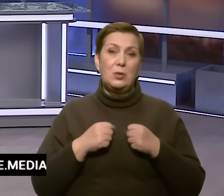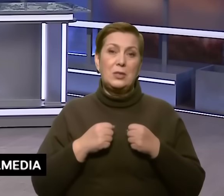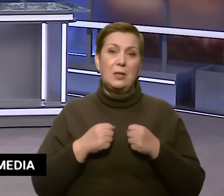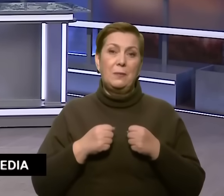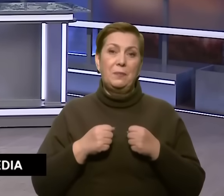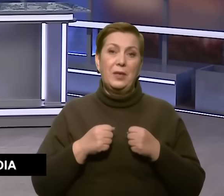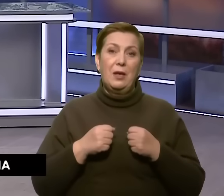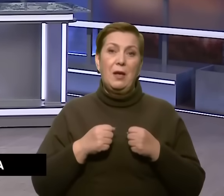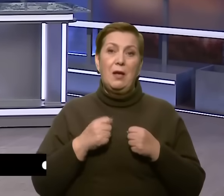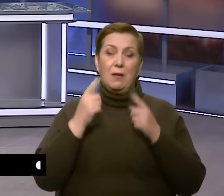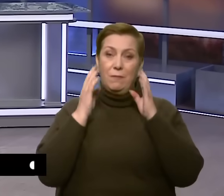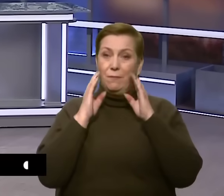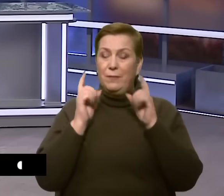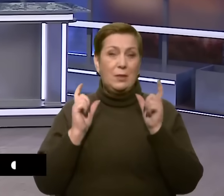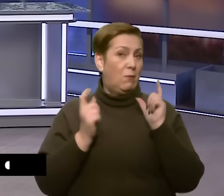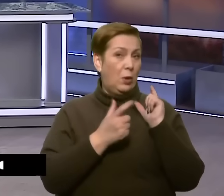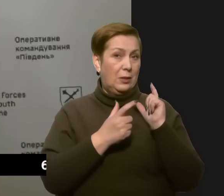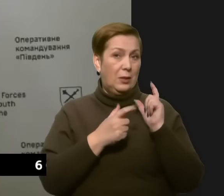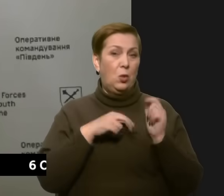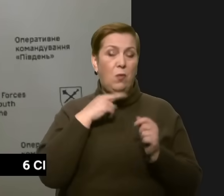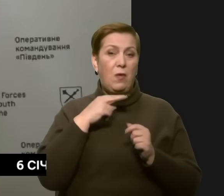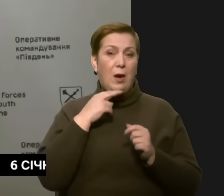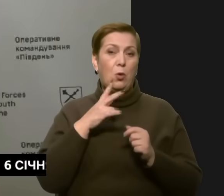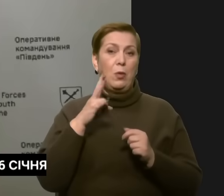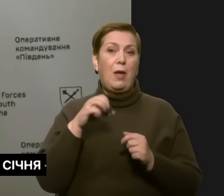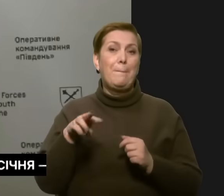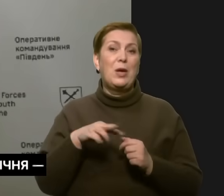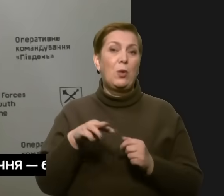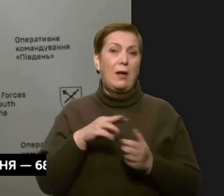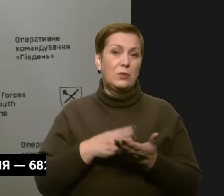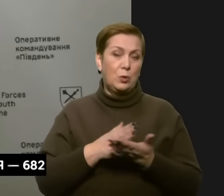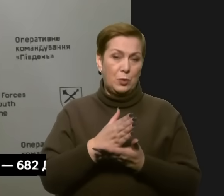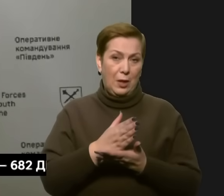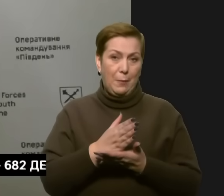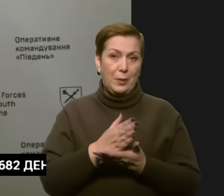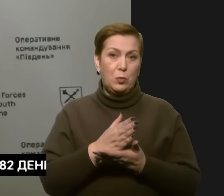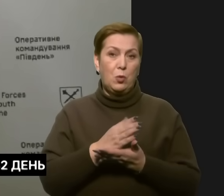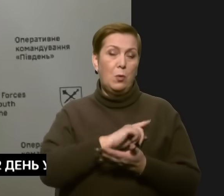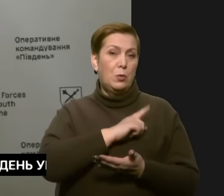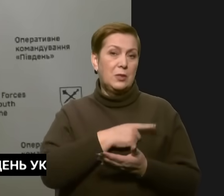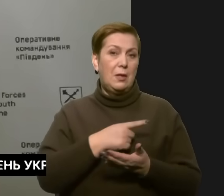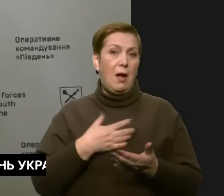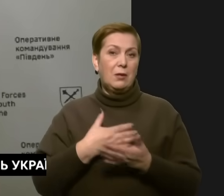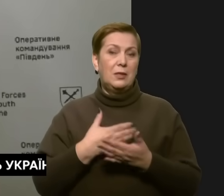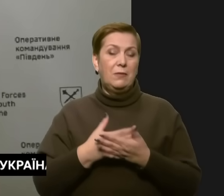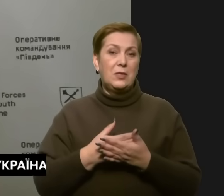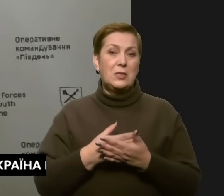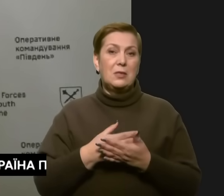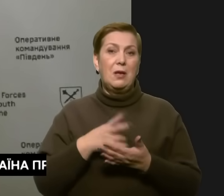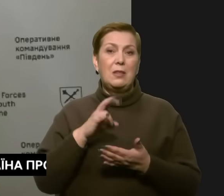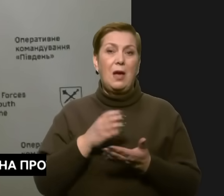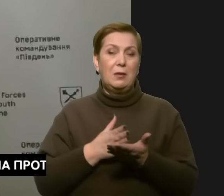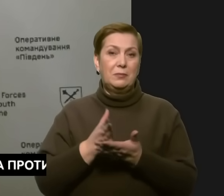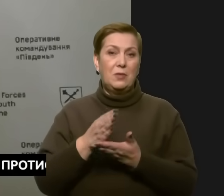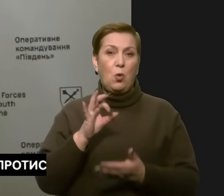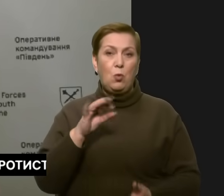відтягувати увагу наших військ на Миколаївський напрямок, посилили останнім часом активність на Очаківському